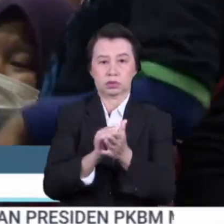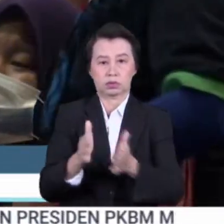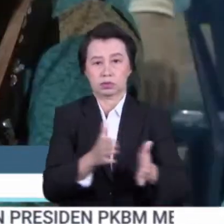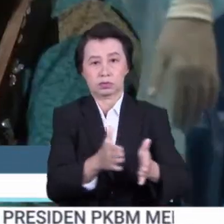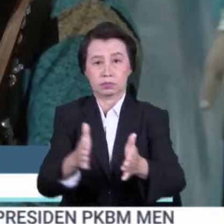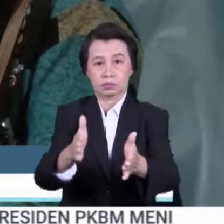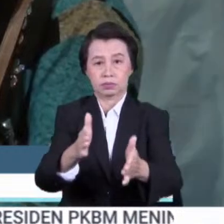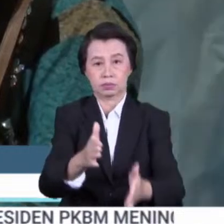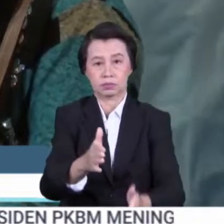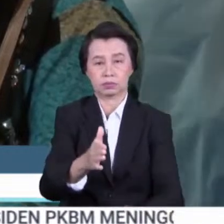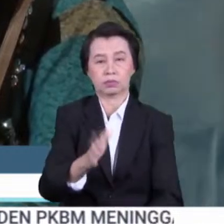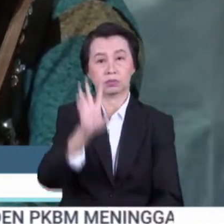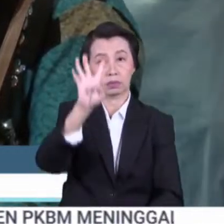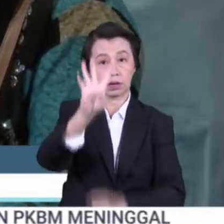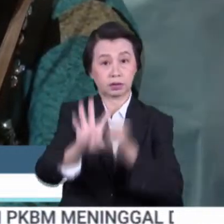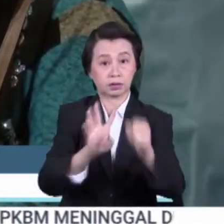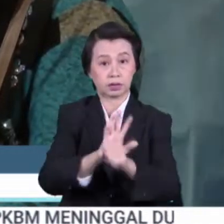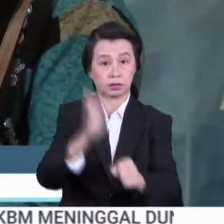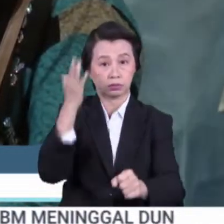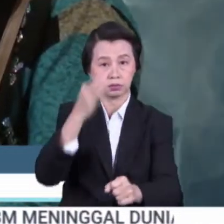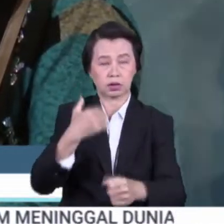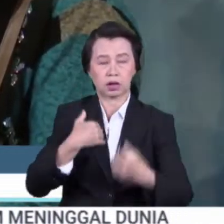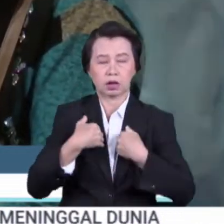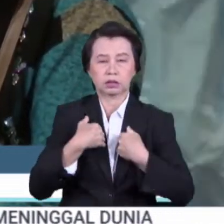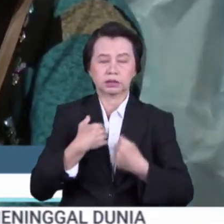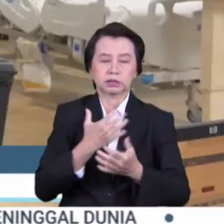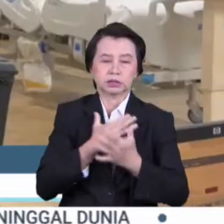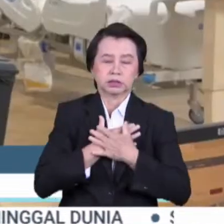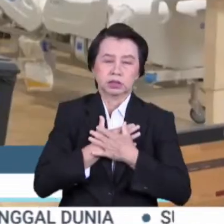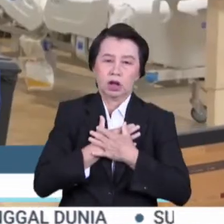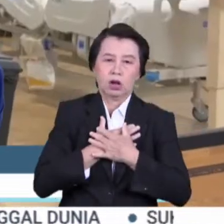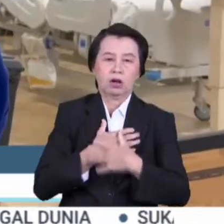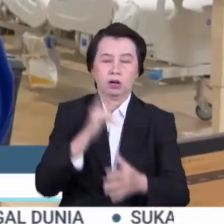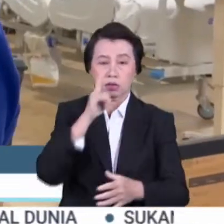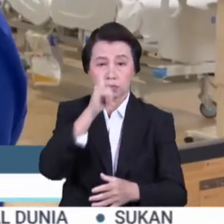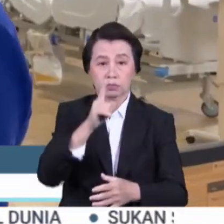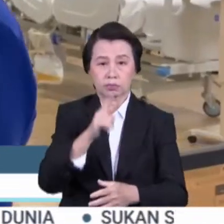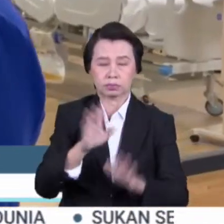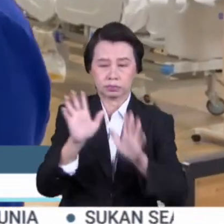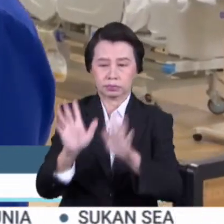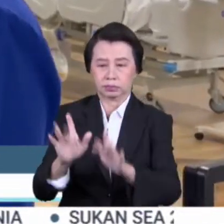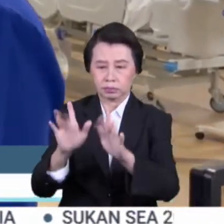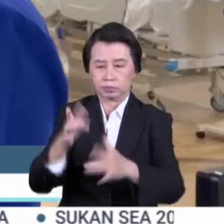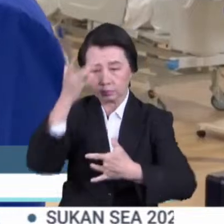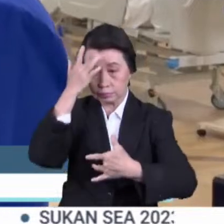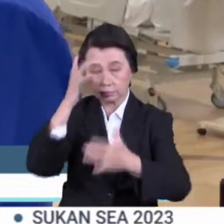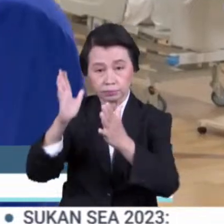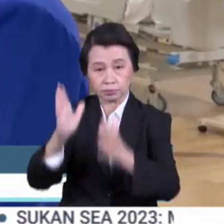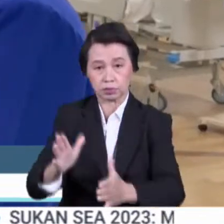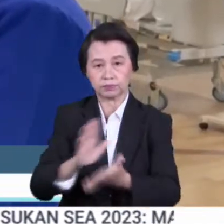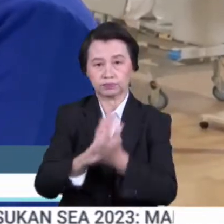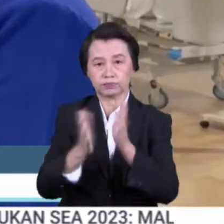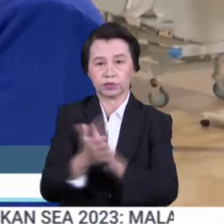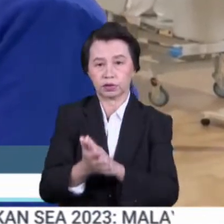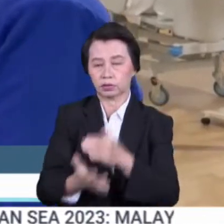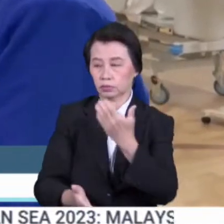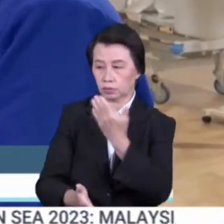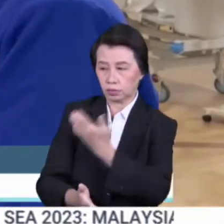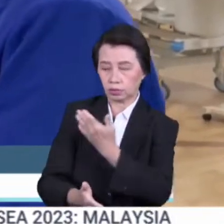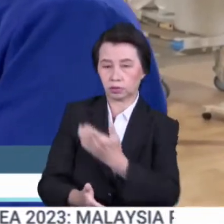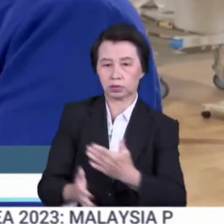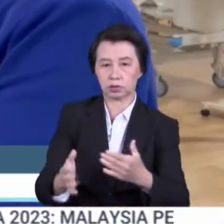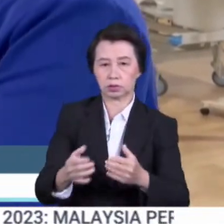Bahru 4 tahun lalu meninggalkan kesan mendalam. Rasa simpati terhadap pesakit menyebabkan beliau